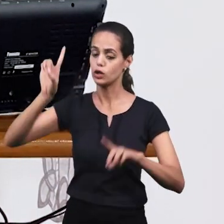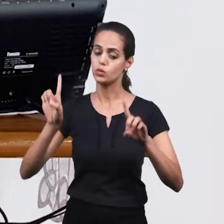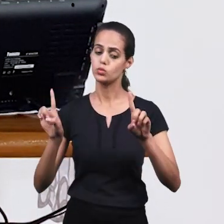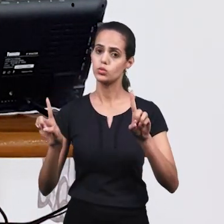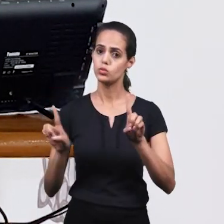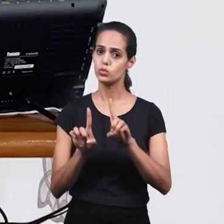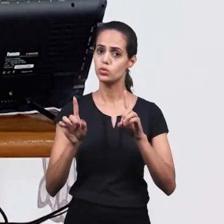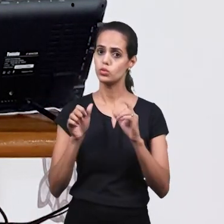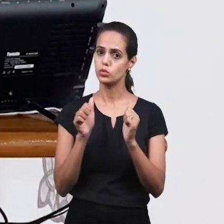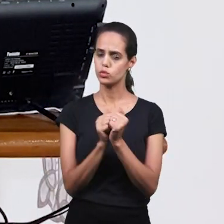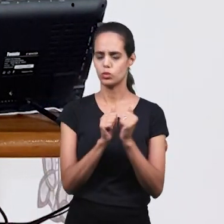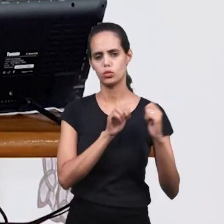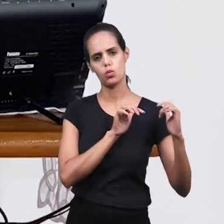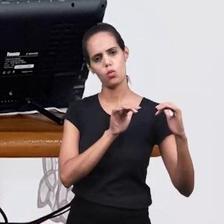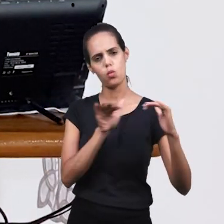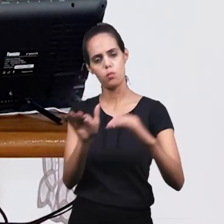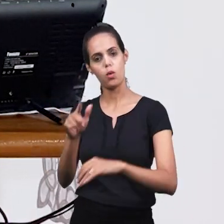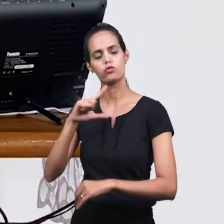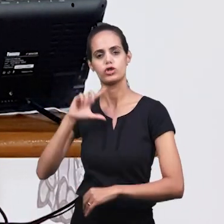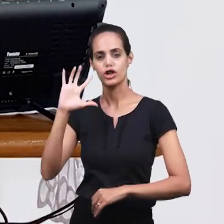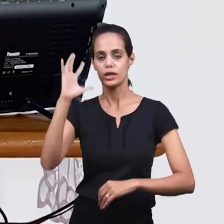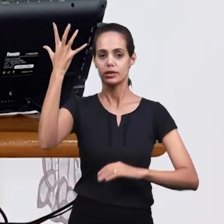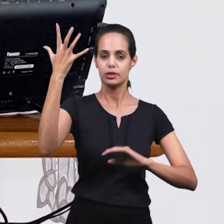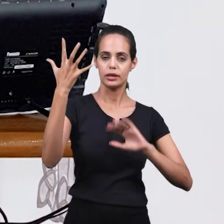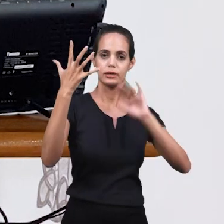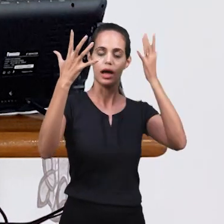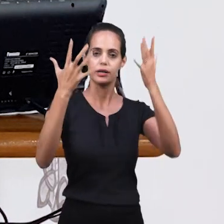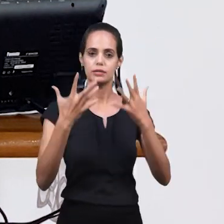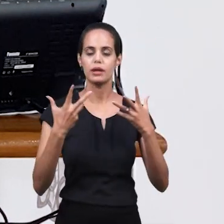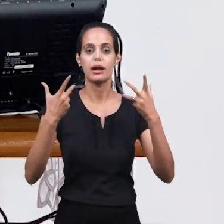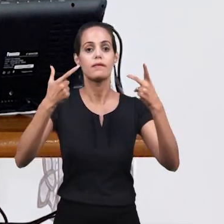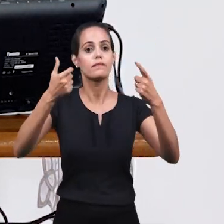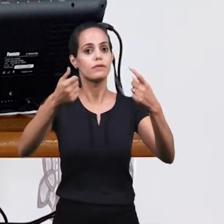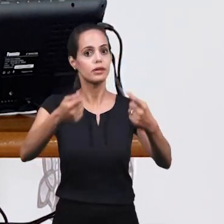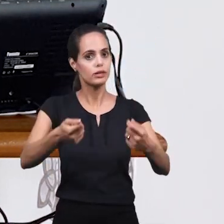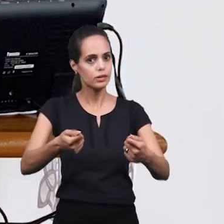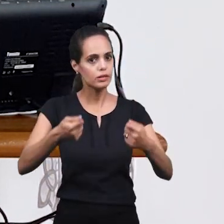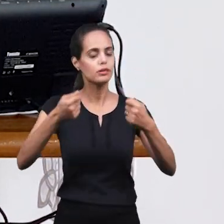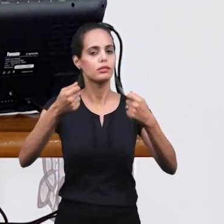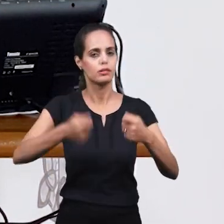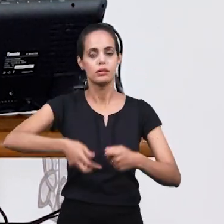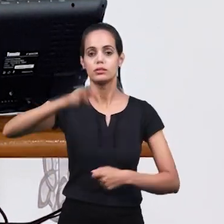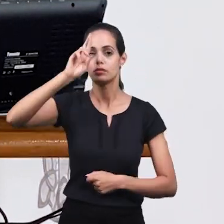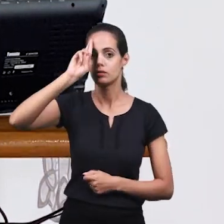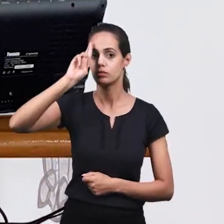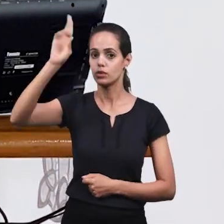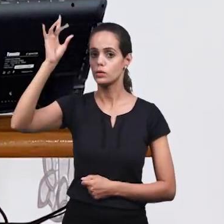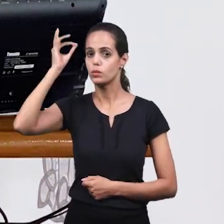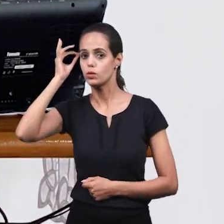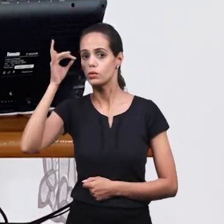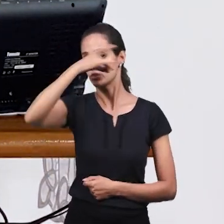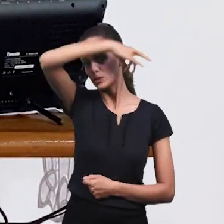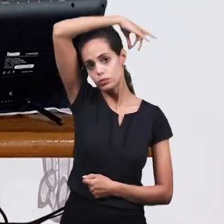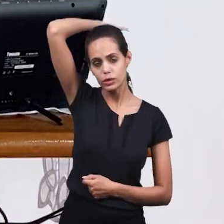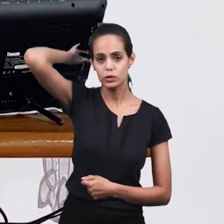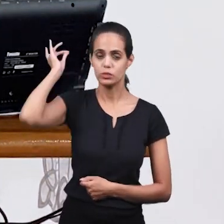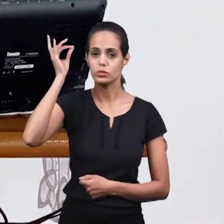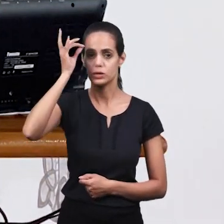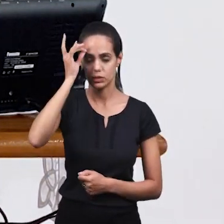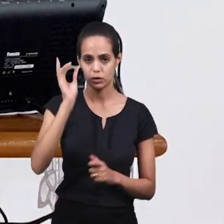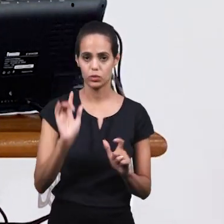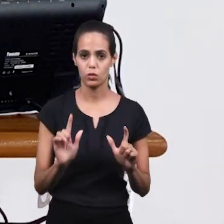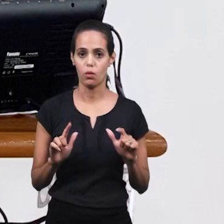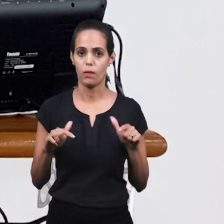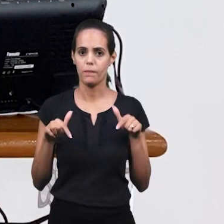Il y avait des signes, des merveilles, il y avait beaucoup de prodiges effectués par le Saint-Esprit. Et la parole